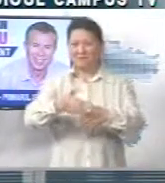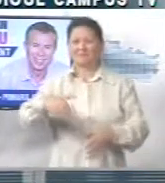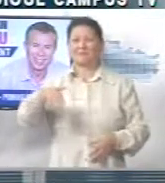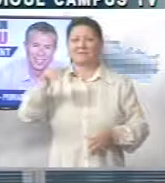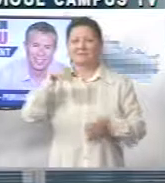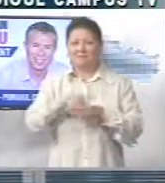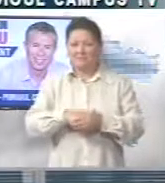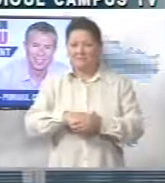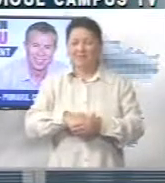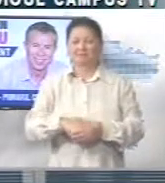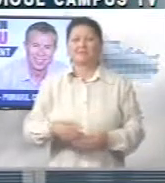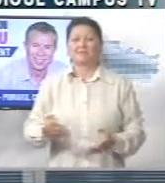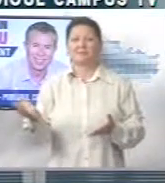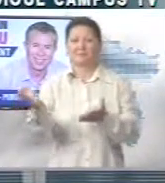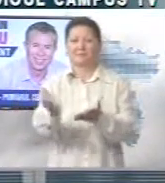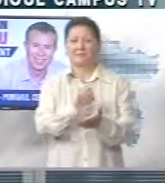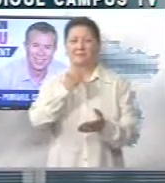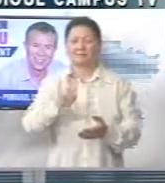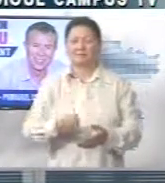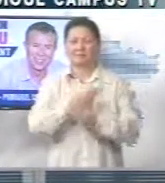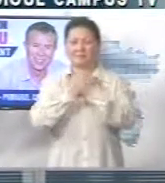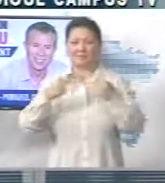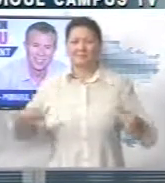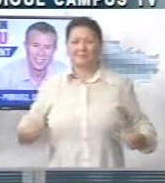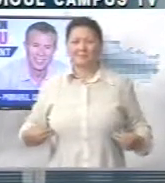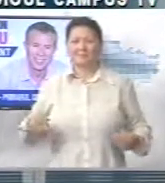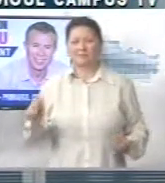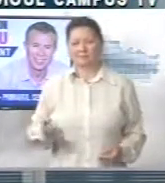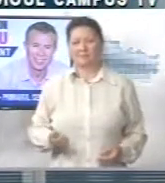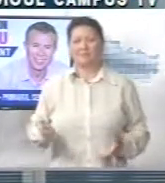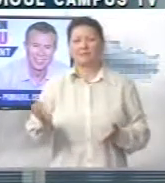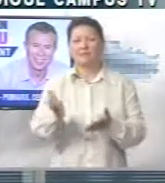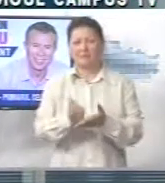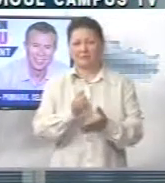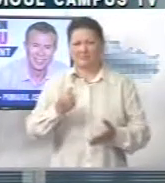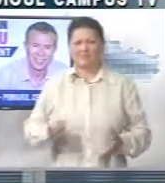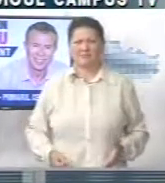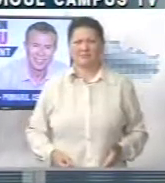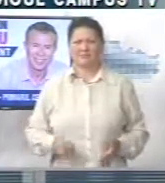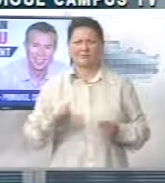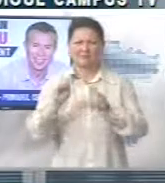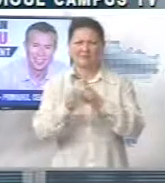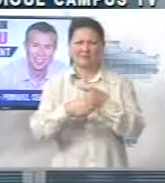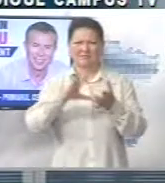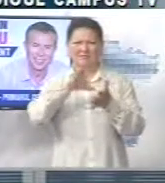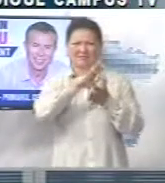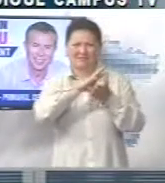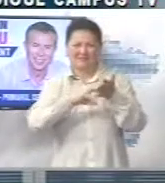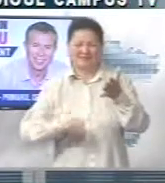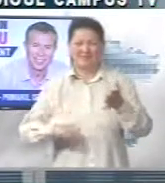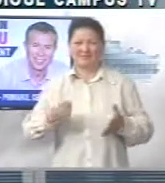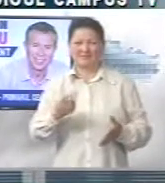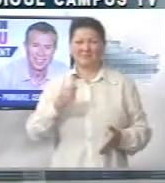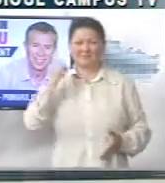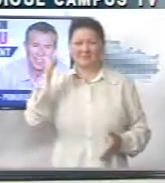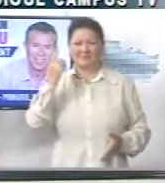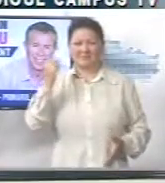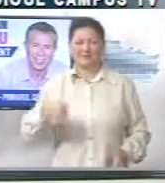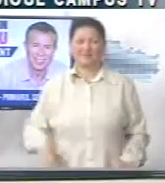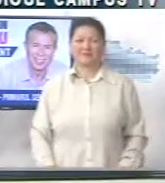și să poată să ne scoată din mizeria care este prin oraș, spune un alt telespectator.